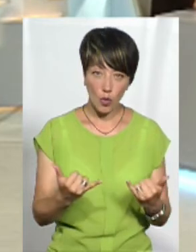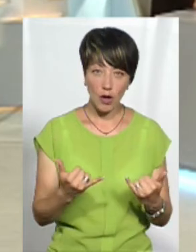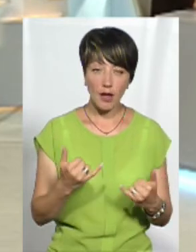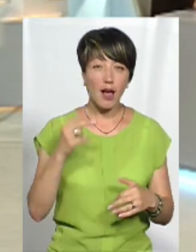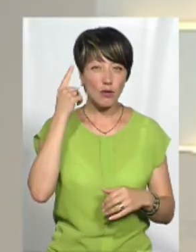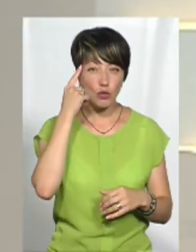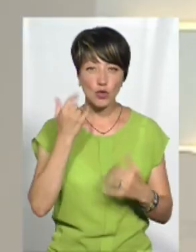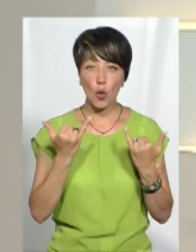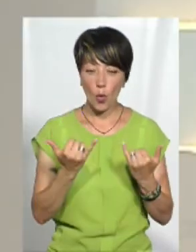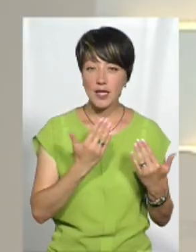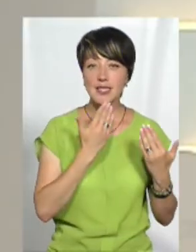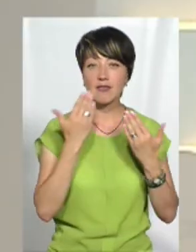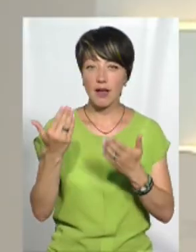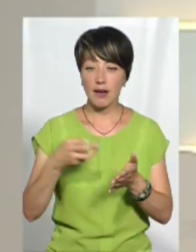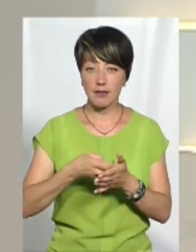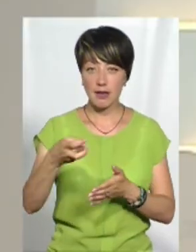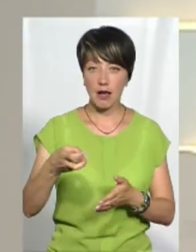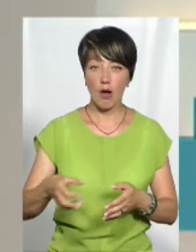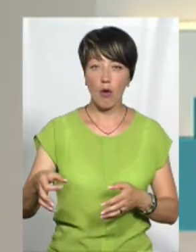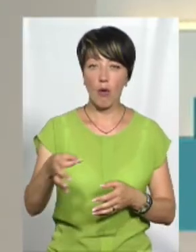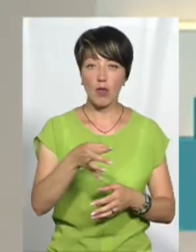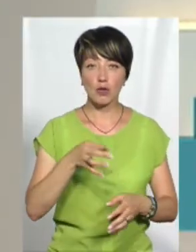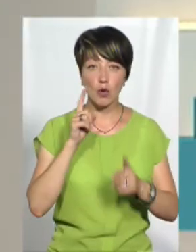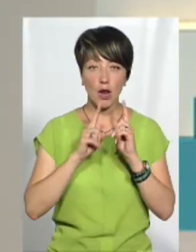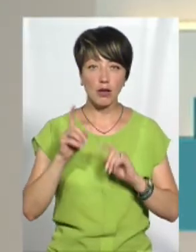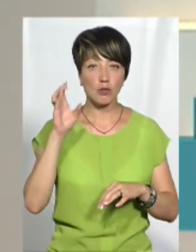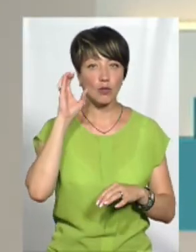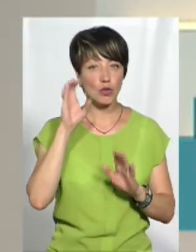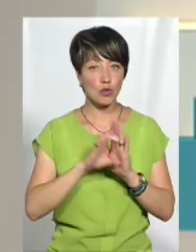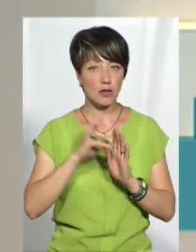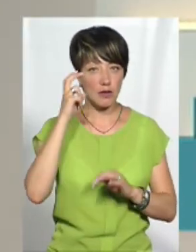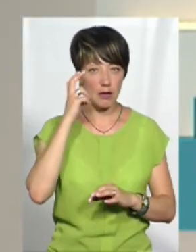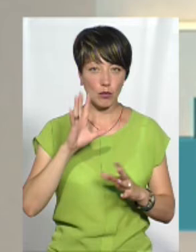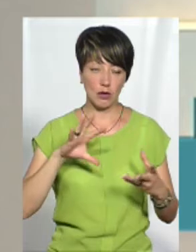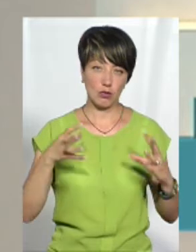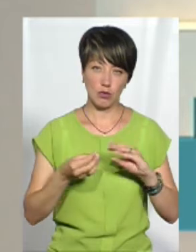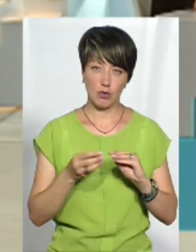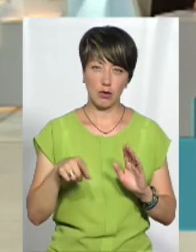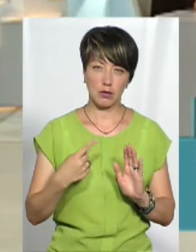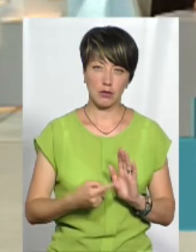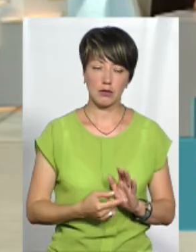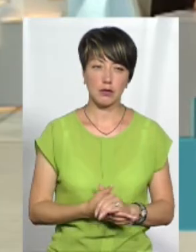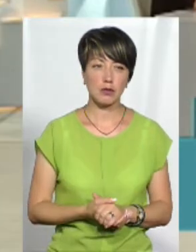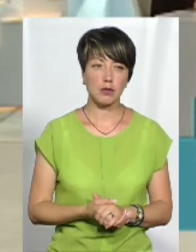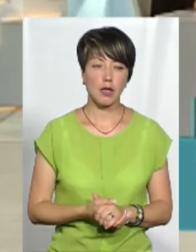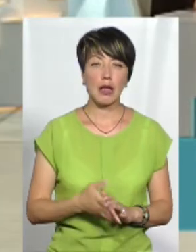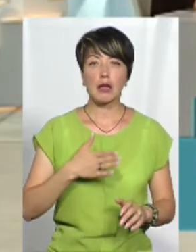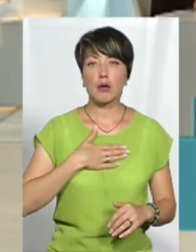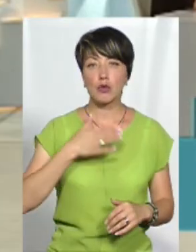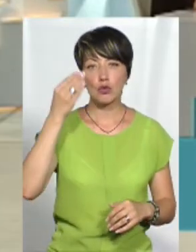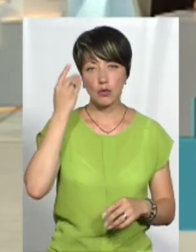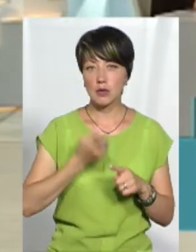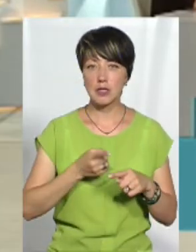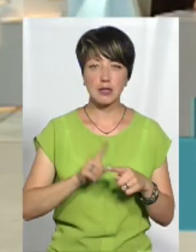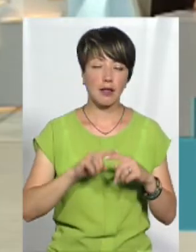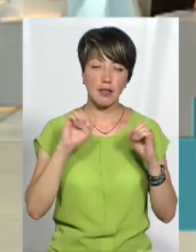звернення Хмельницької ради, воно буде почуто в Києві і буде результат? На мою думку,